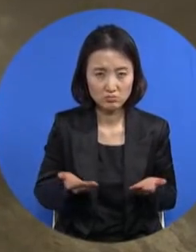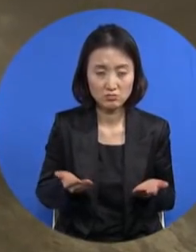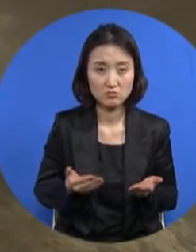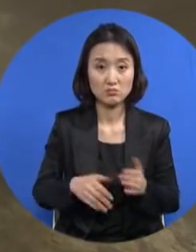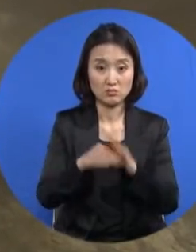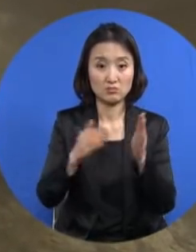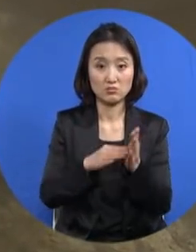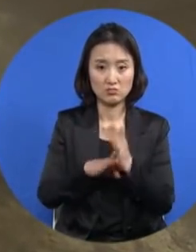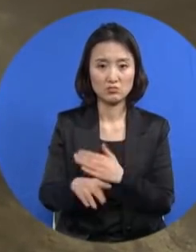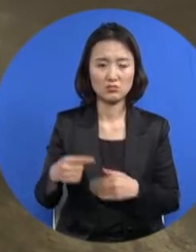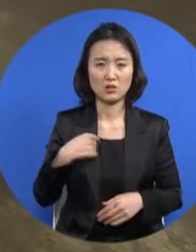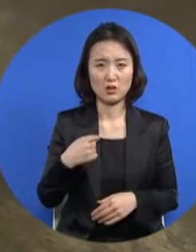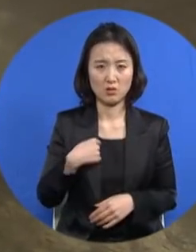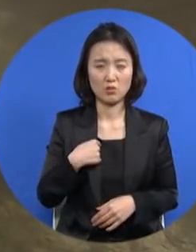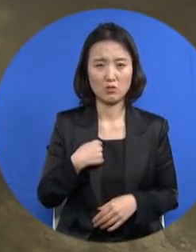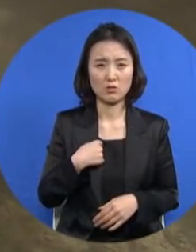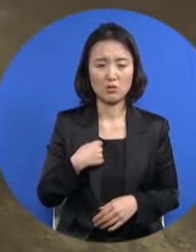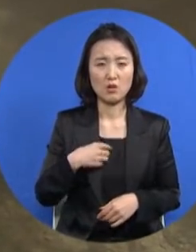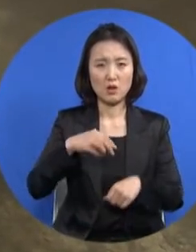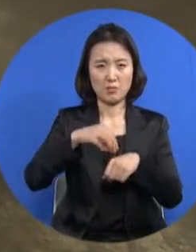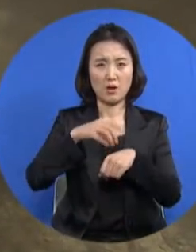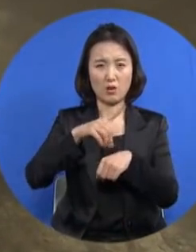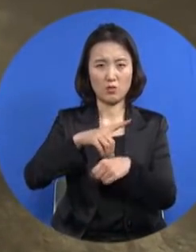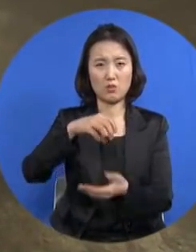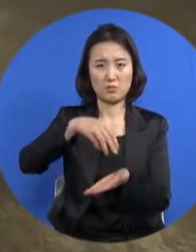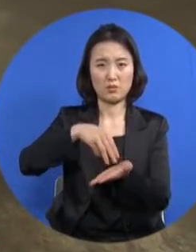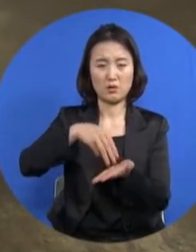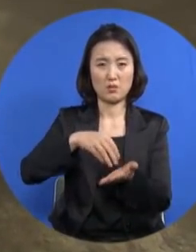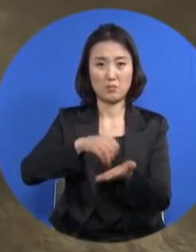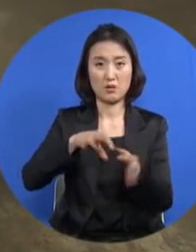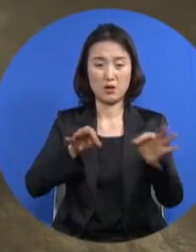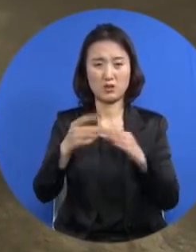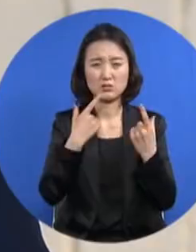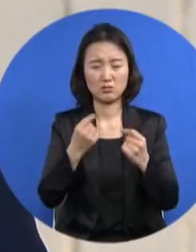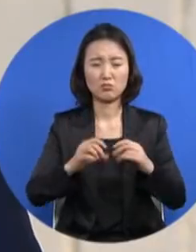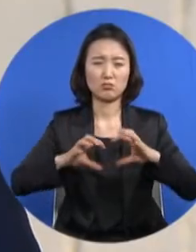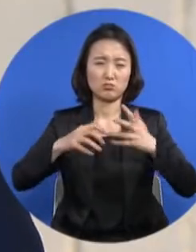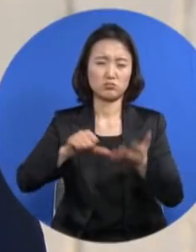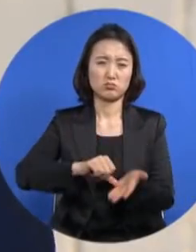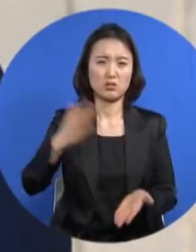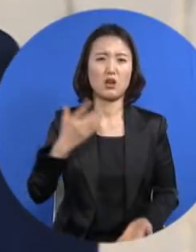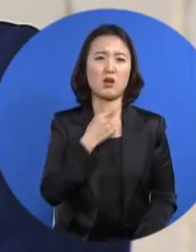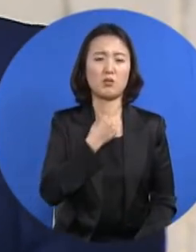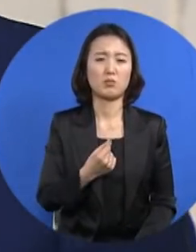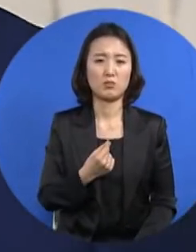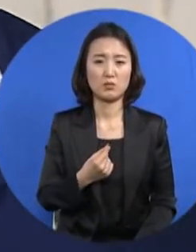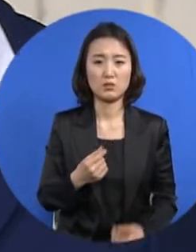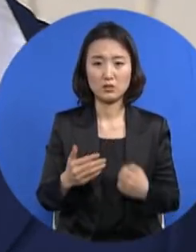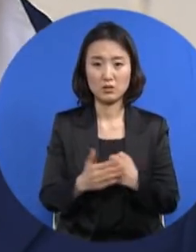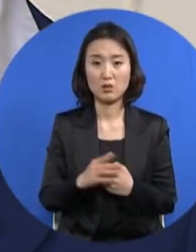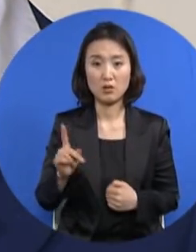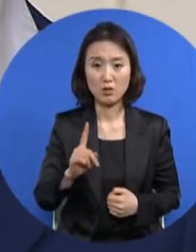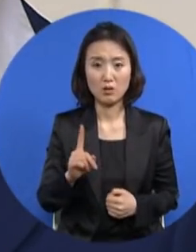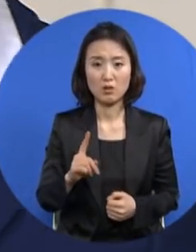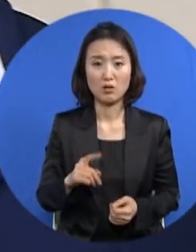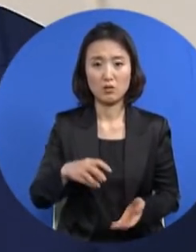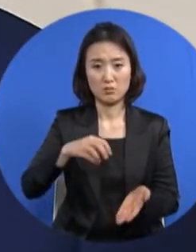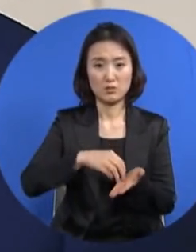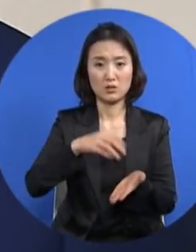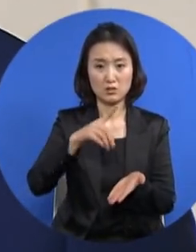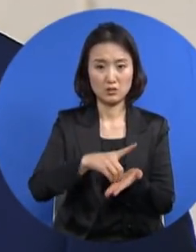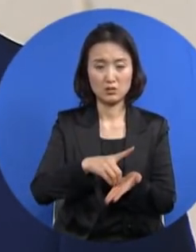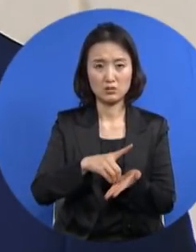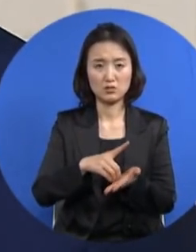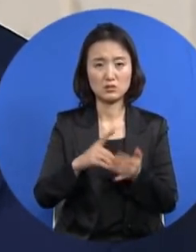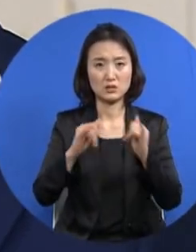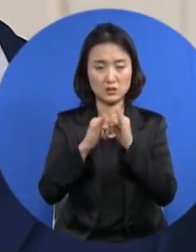것을 나도 도널드처럼 아주 전 세계적인 브랜드로 키우고 싶은 거예요. 그러면 회장님이 저는 어차피 맥도날드